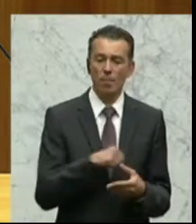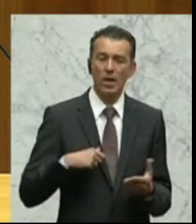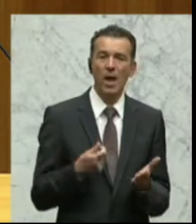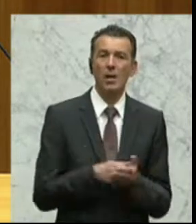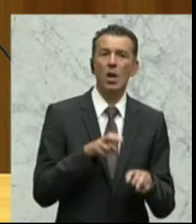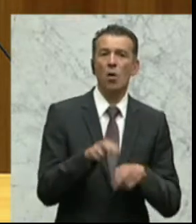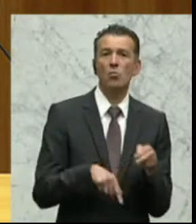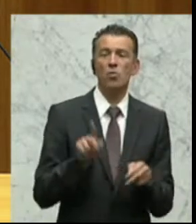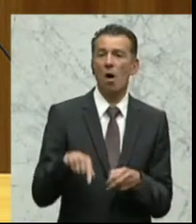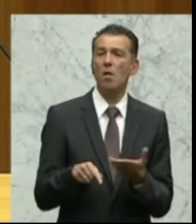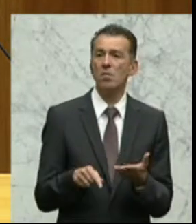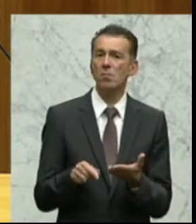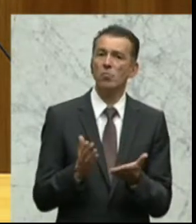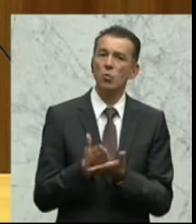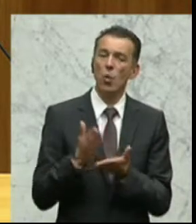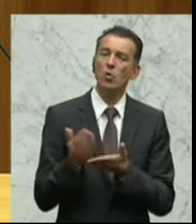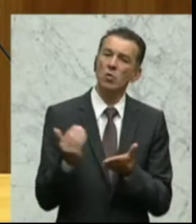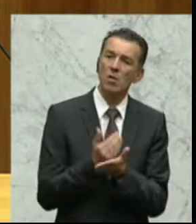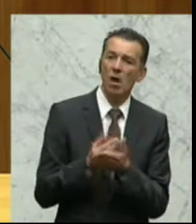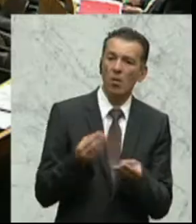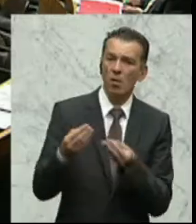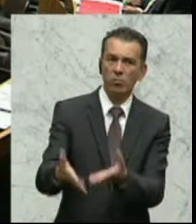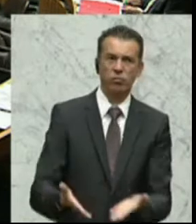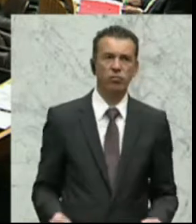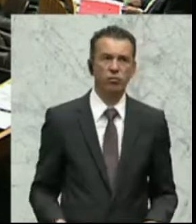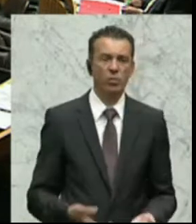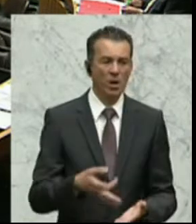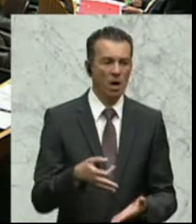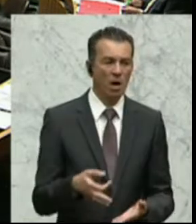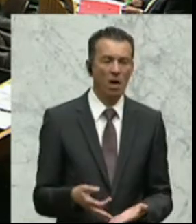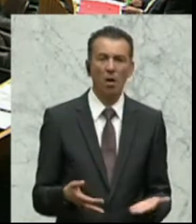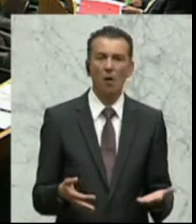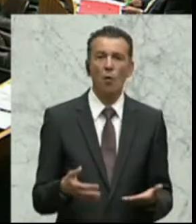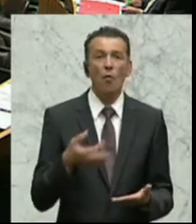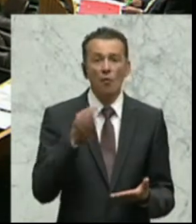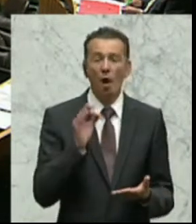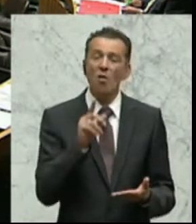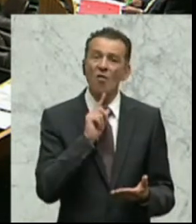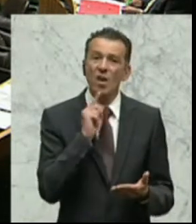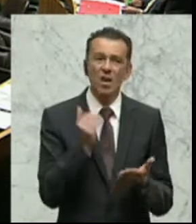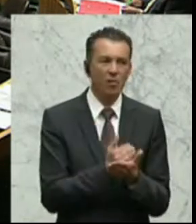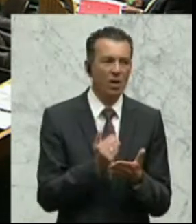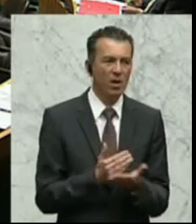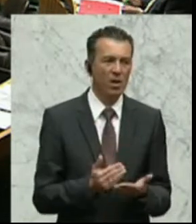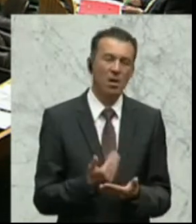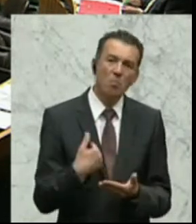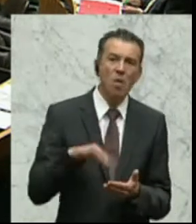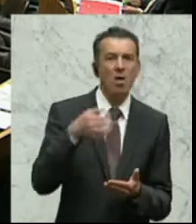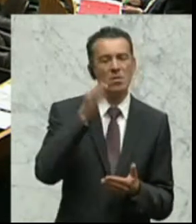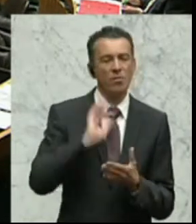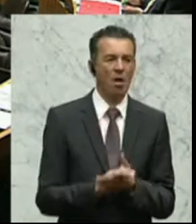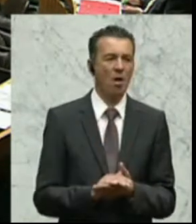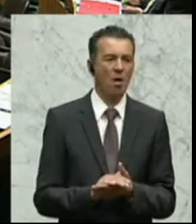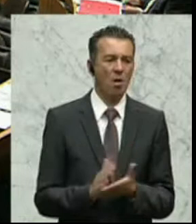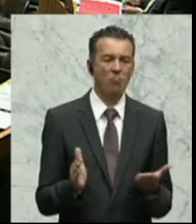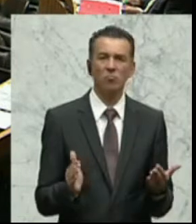dem Medianeinkommen zukommen lassen, bei einer Frauenschere, wo wir Einkünfte haben, dass die Mehrzahl der Frauen eine Schere haben, die